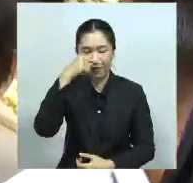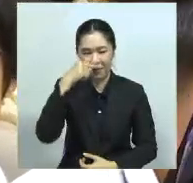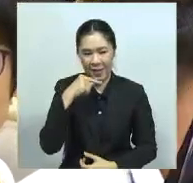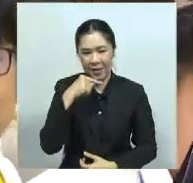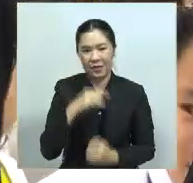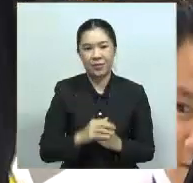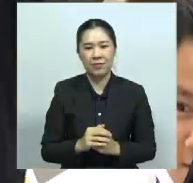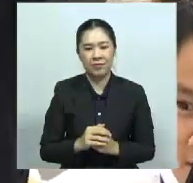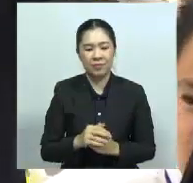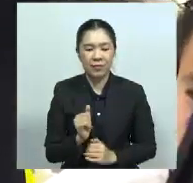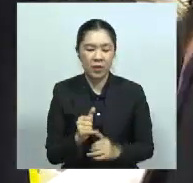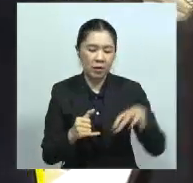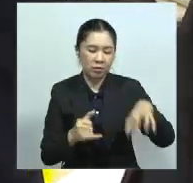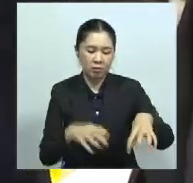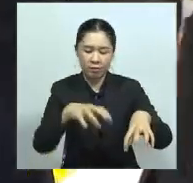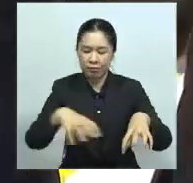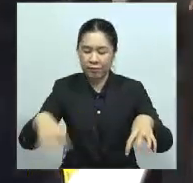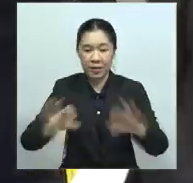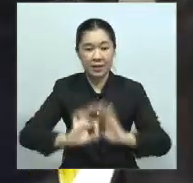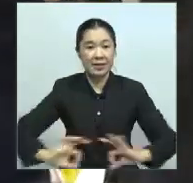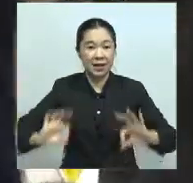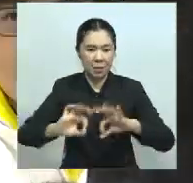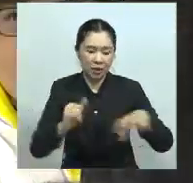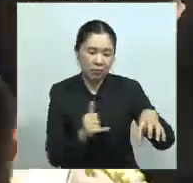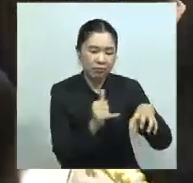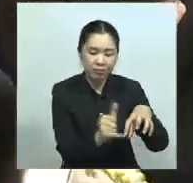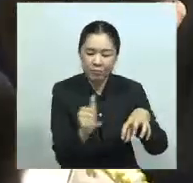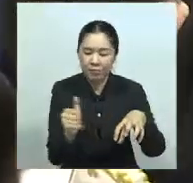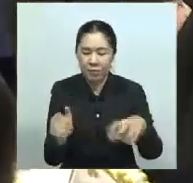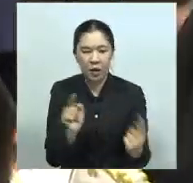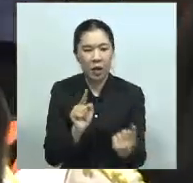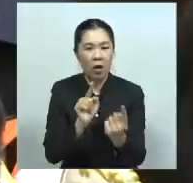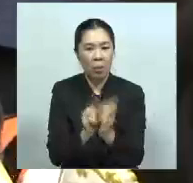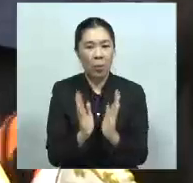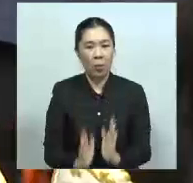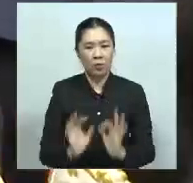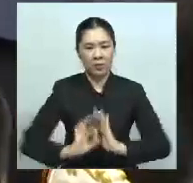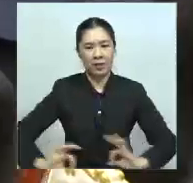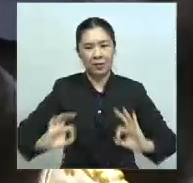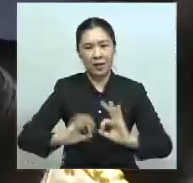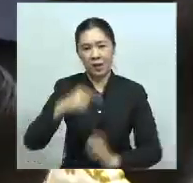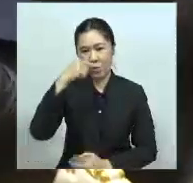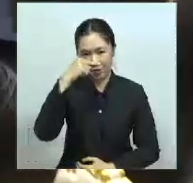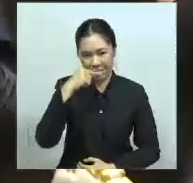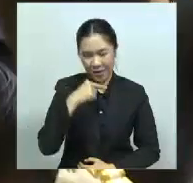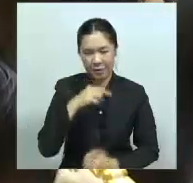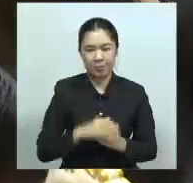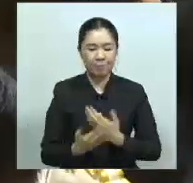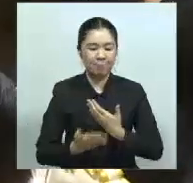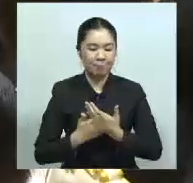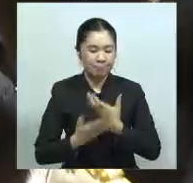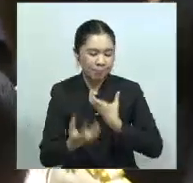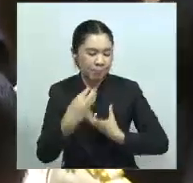ยทัศนศึกษาสถานที่สำคัญเข้าเยี่ยมคารวะบุคคลสำคัญของไทยซึ่งถือว่าเป็นการสร้างจิตสำนึก